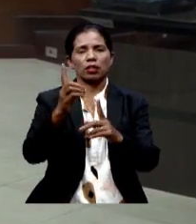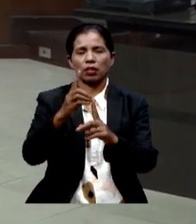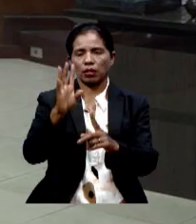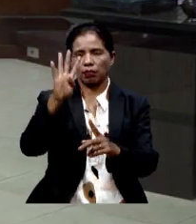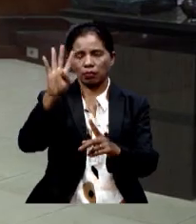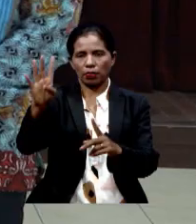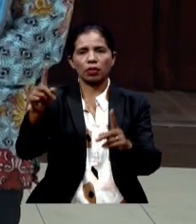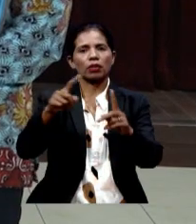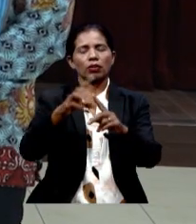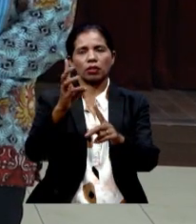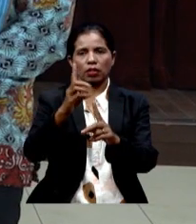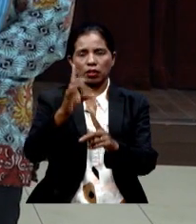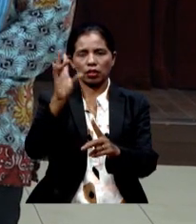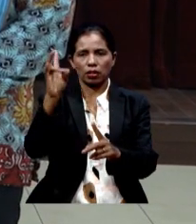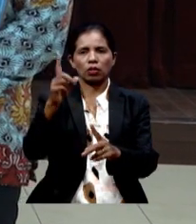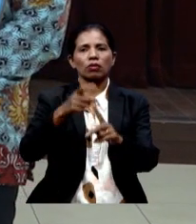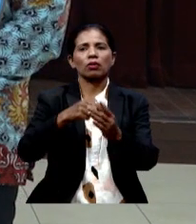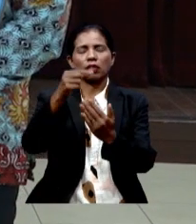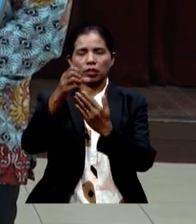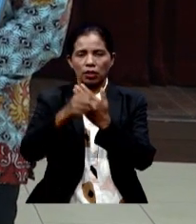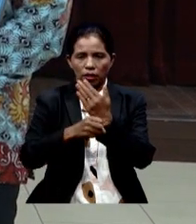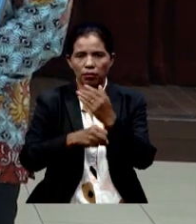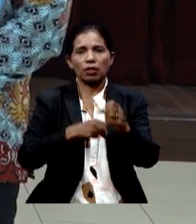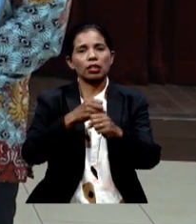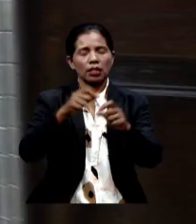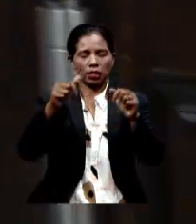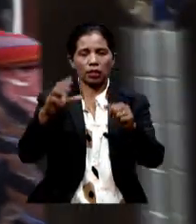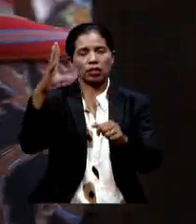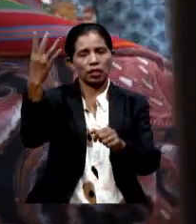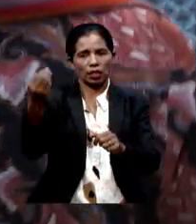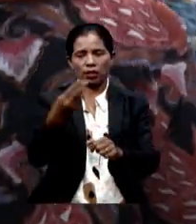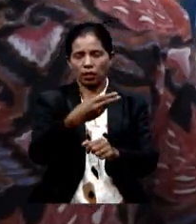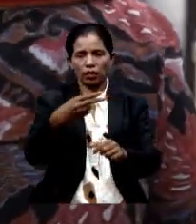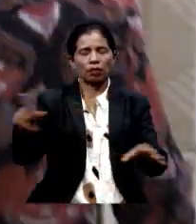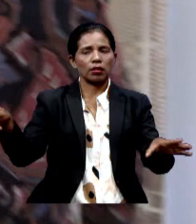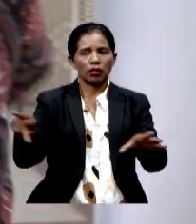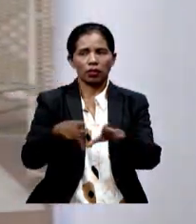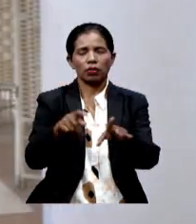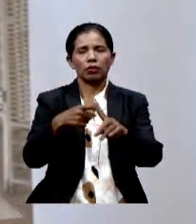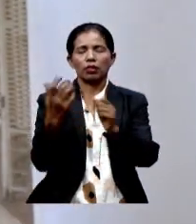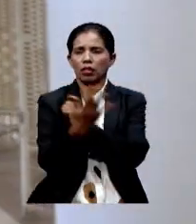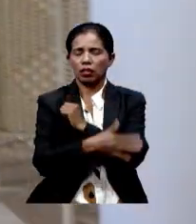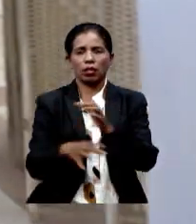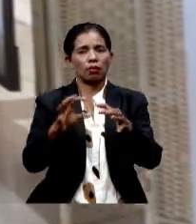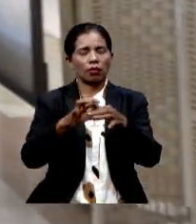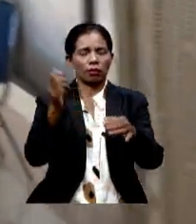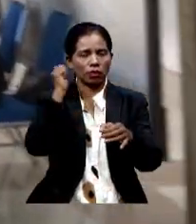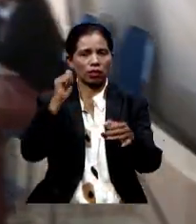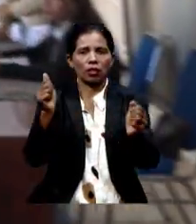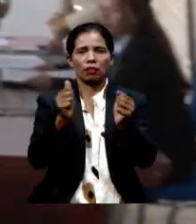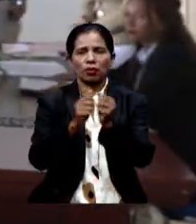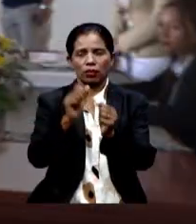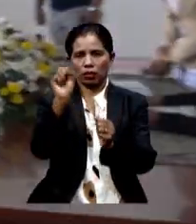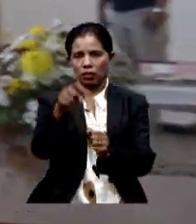to loron hitu fulan September tina ne, Iha Jakarta, Indonesia, nebe se participa husina sang membro ASEAN Sanulu